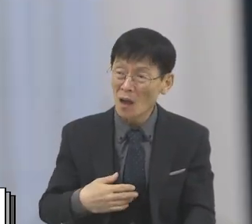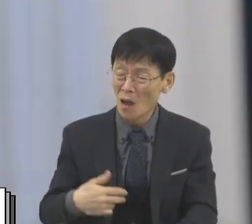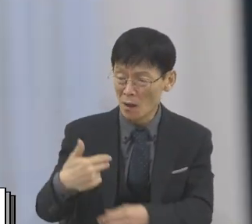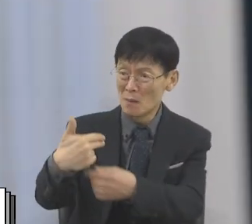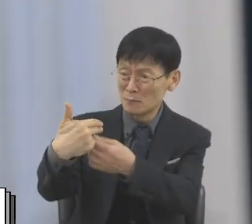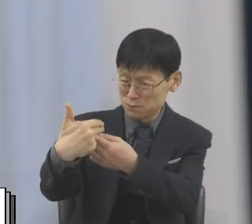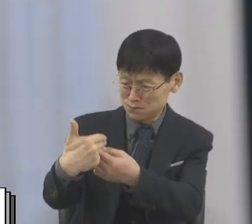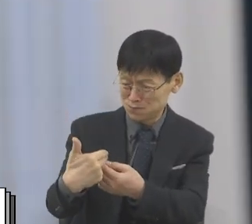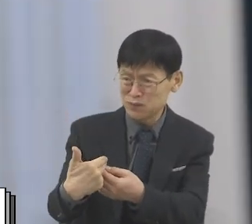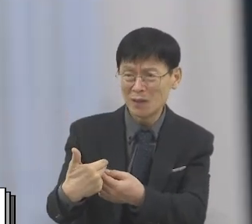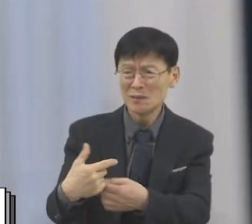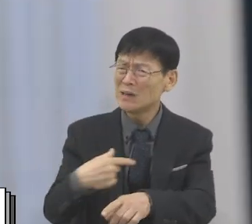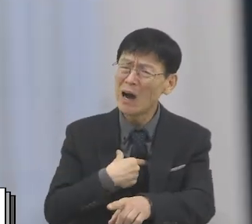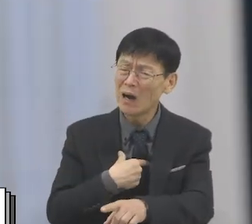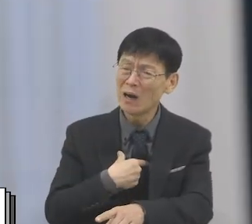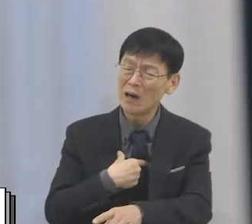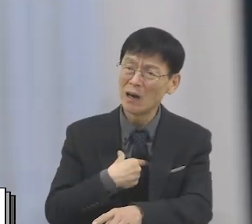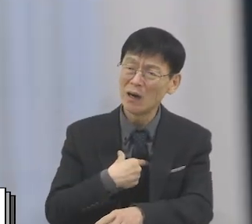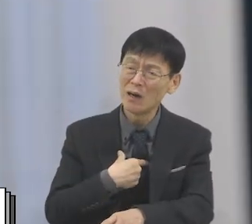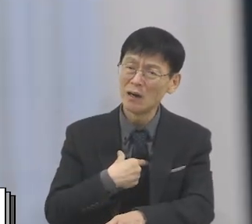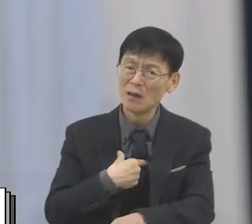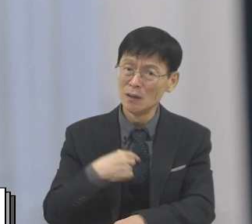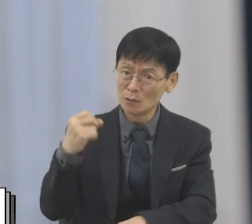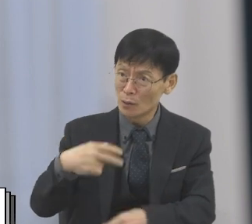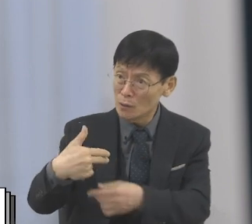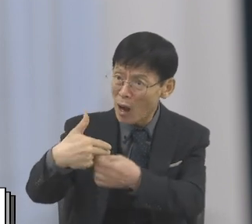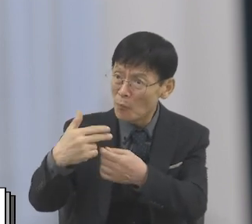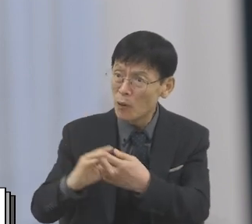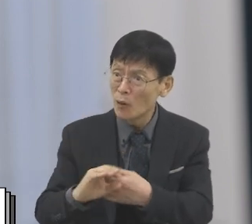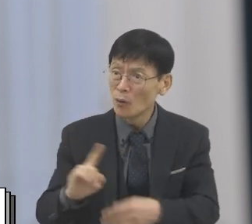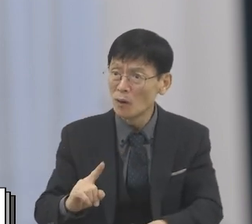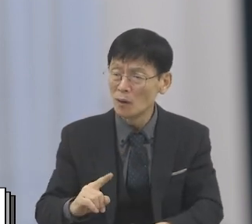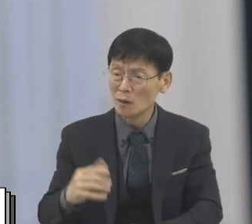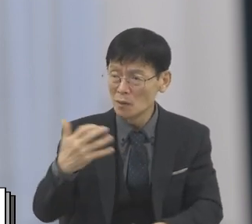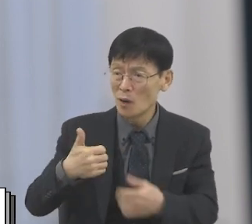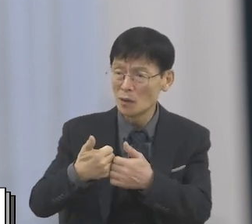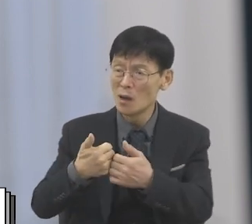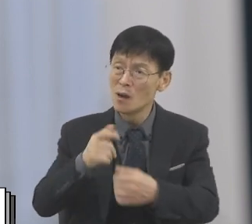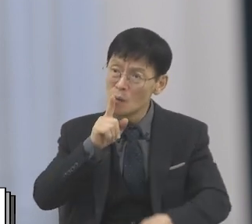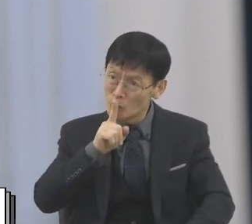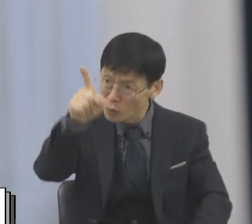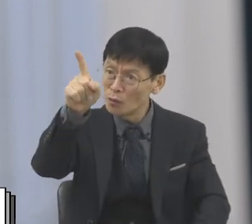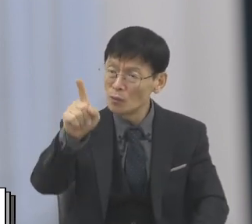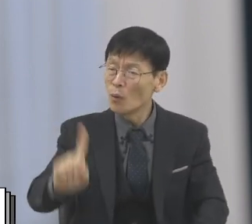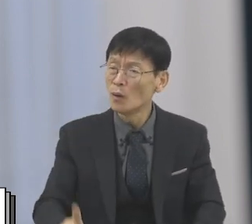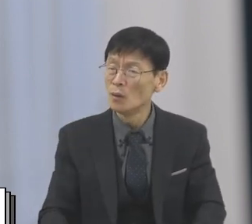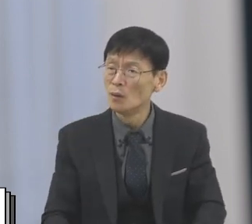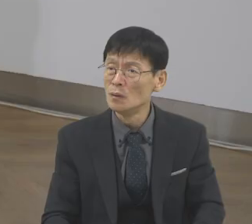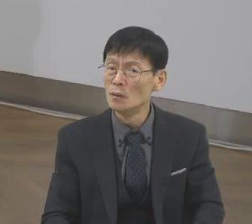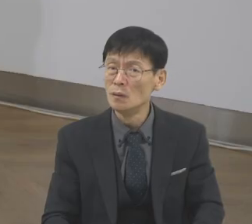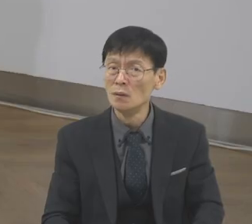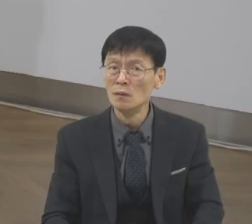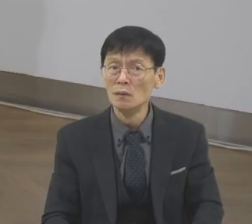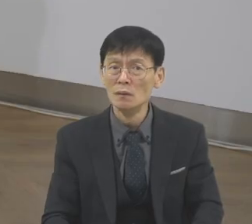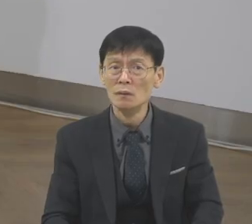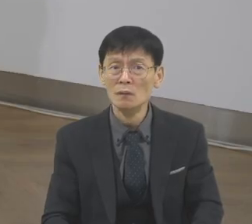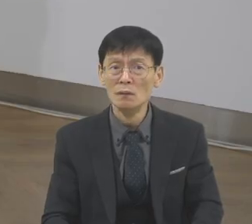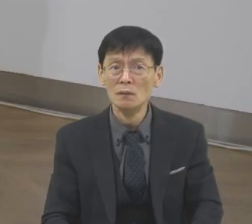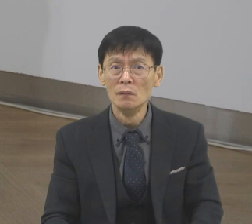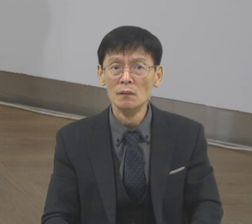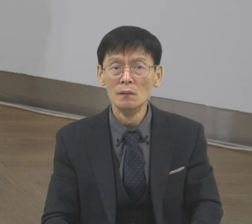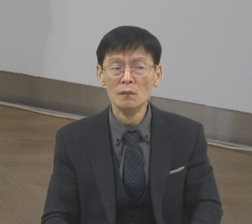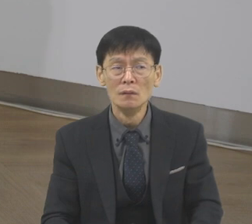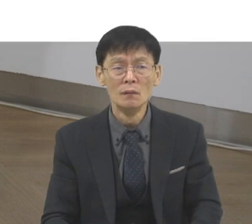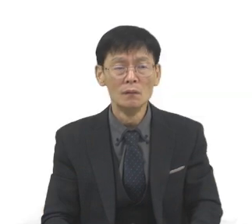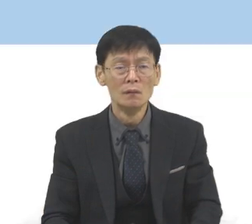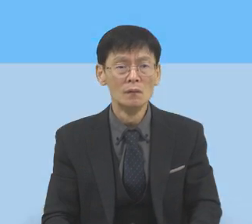저는 그런 눈빛이 너무 불편합니다. 계속 그렇게 쳐다보시면 성희롱 고충 상담원에게 알리겠습니다.